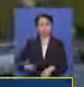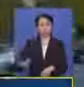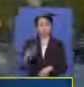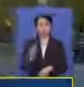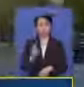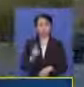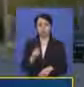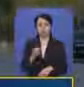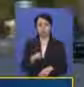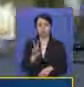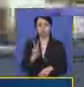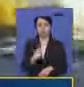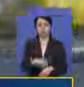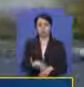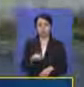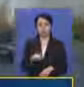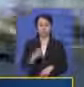о республиканском бюджете на